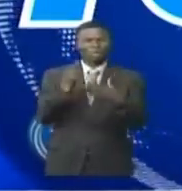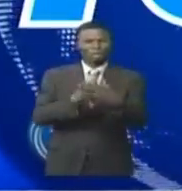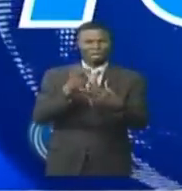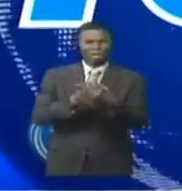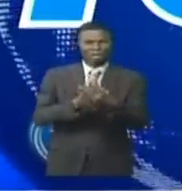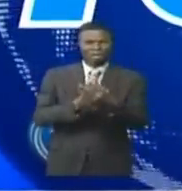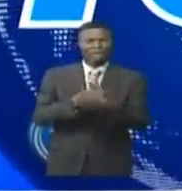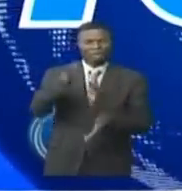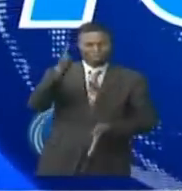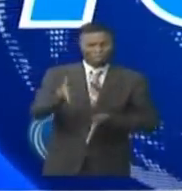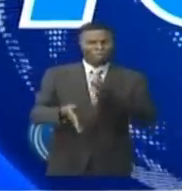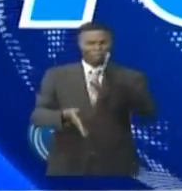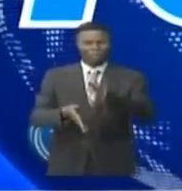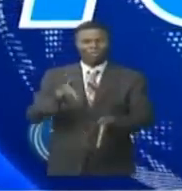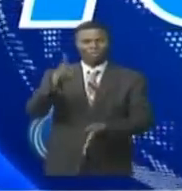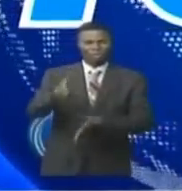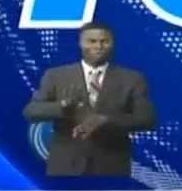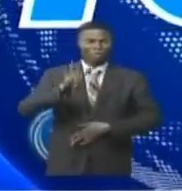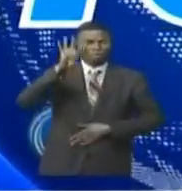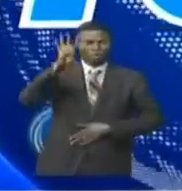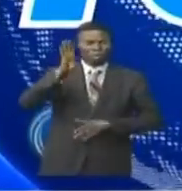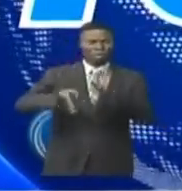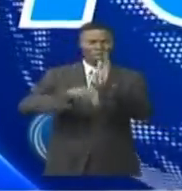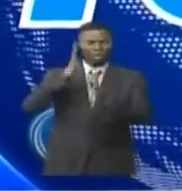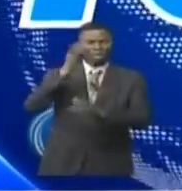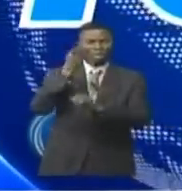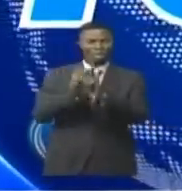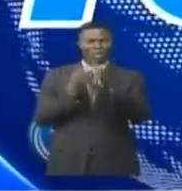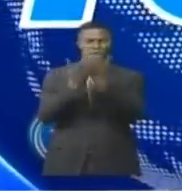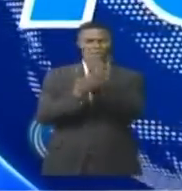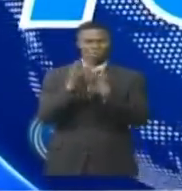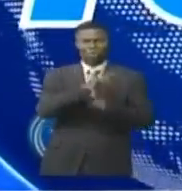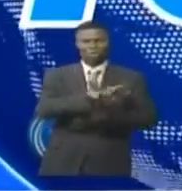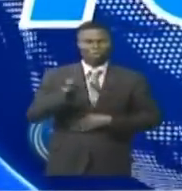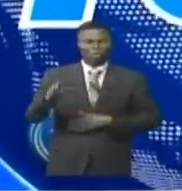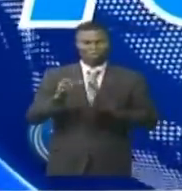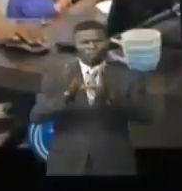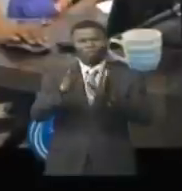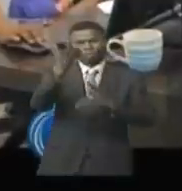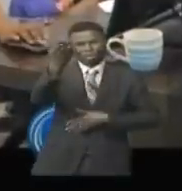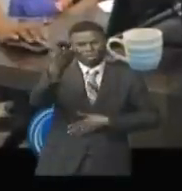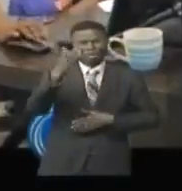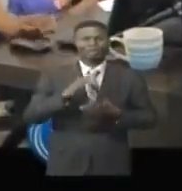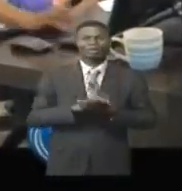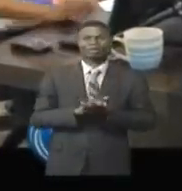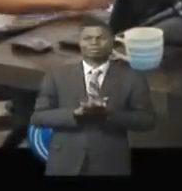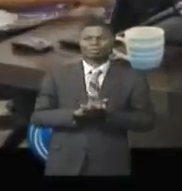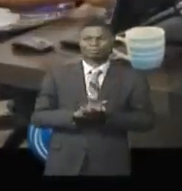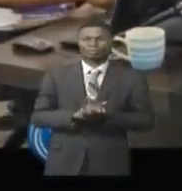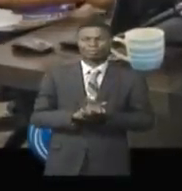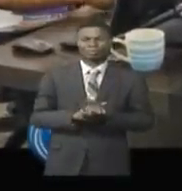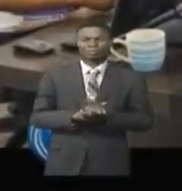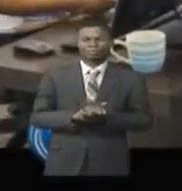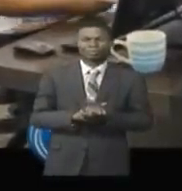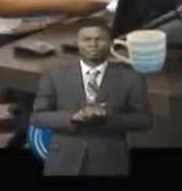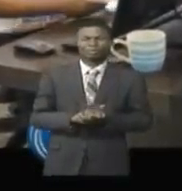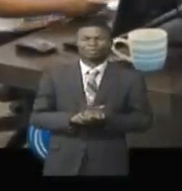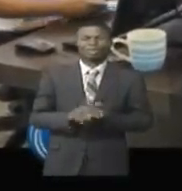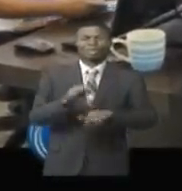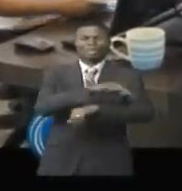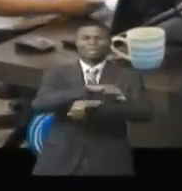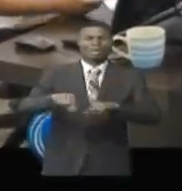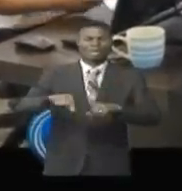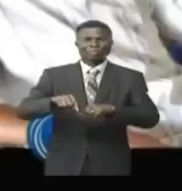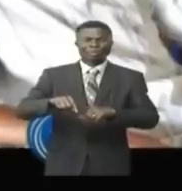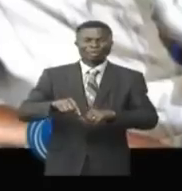vont marcher le jeudi 14 juillet 2022. Regardez. C'était la liesse au ministère délégué